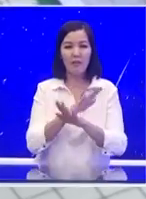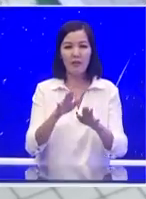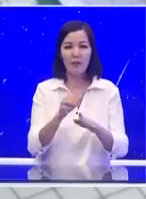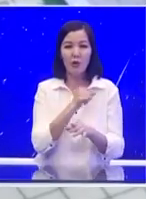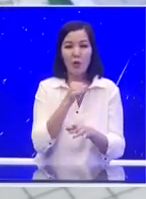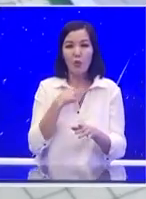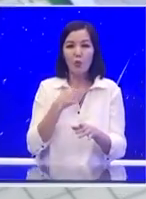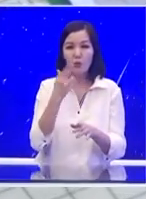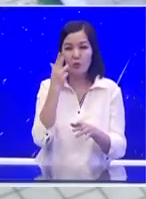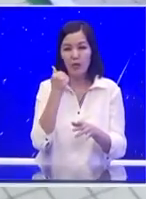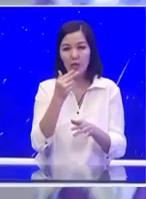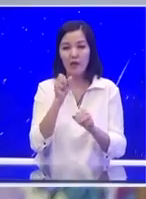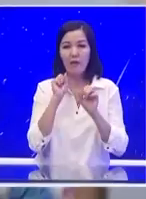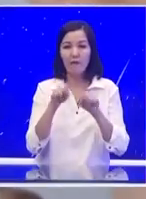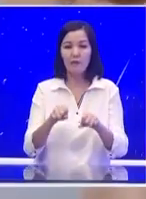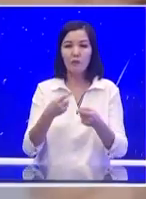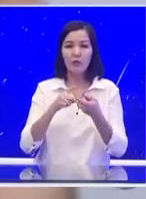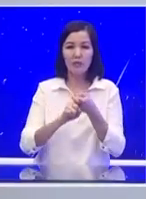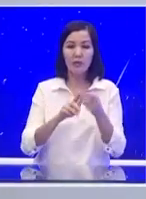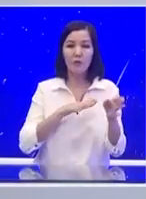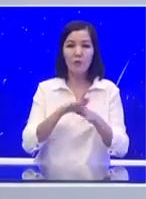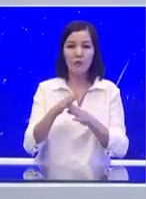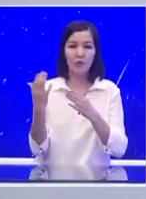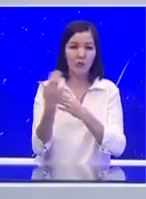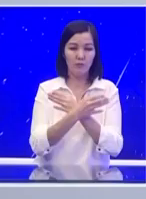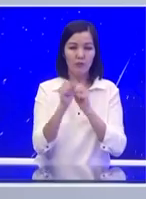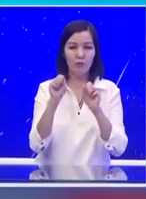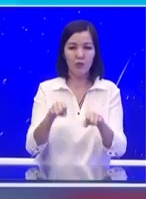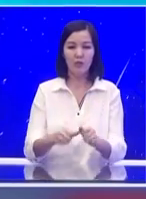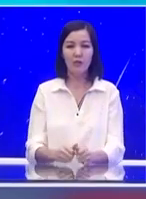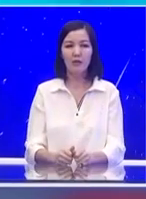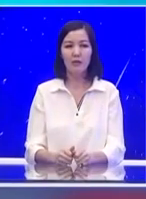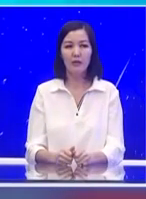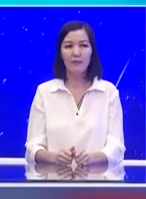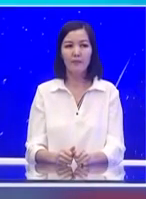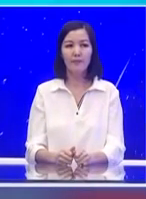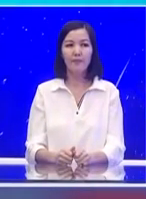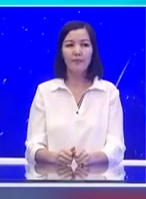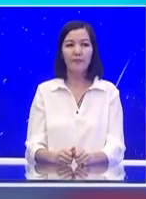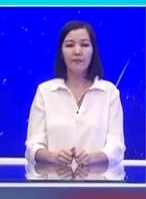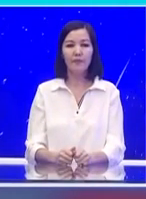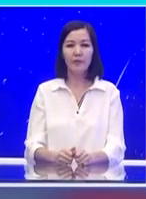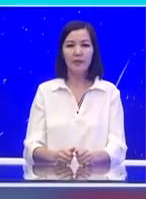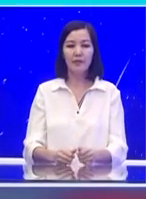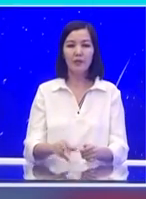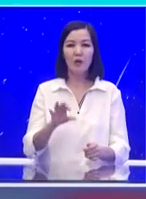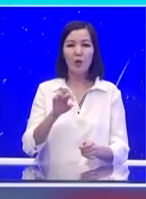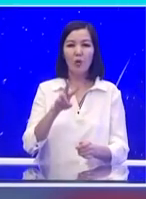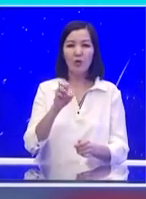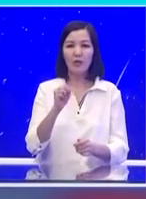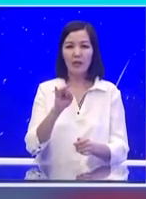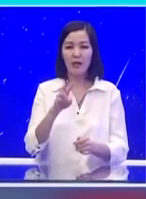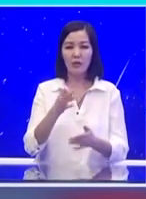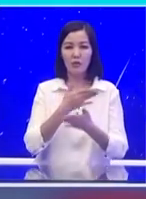ыңғайымен үйдегі мүмкіндігіне қарай орындаған кезінде жіберіп отырады. Онлайн жоқ. Онлайн жоқ, сондықтан